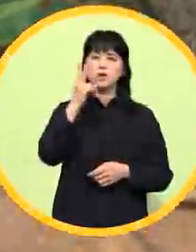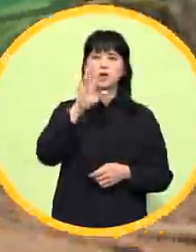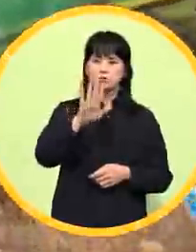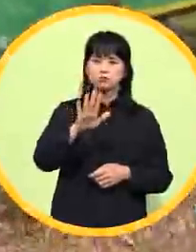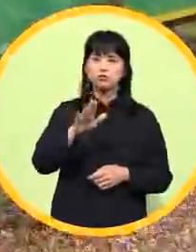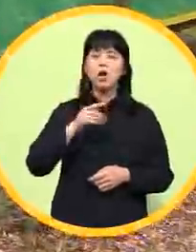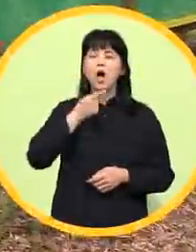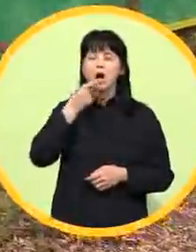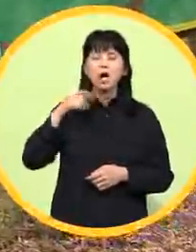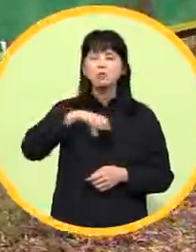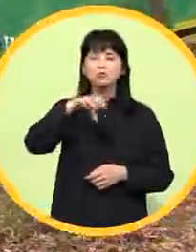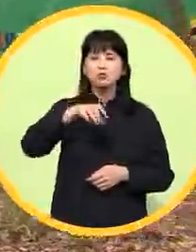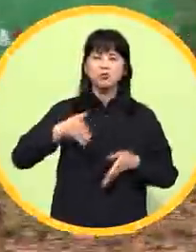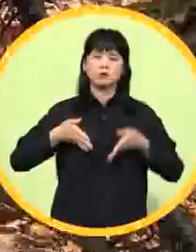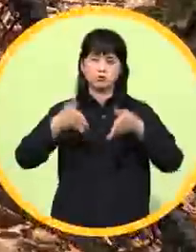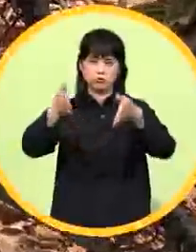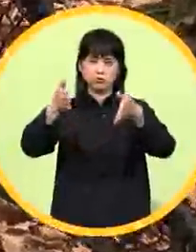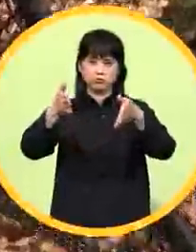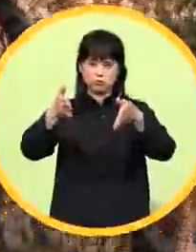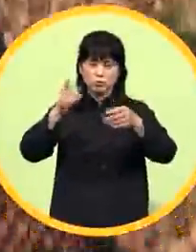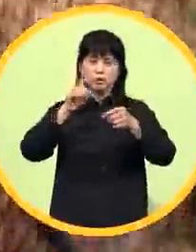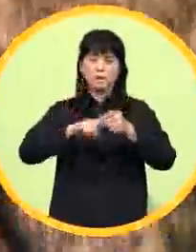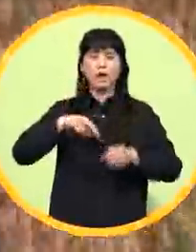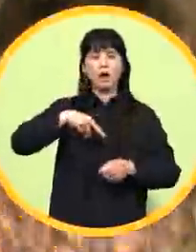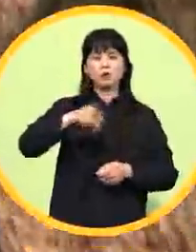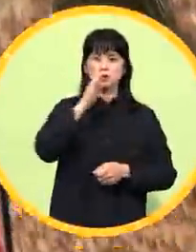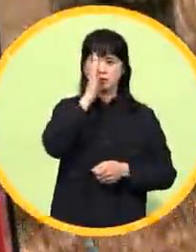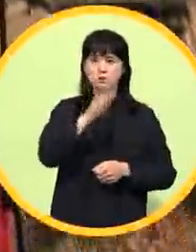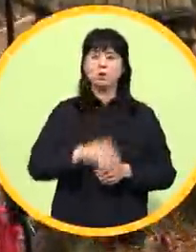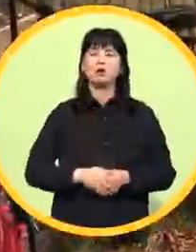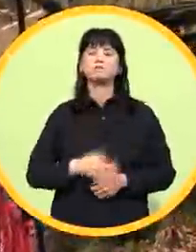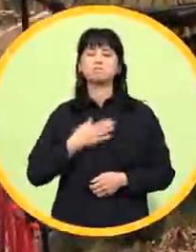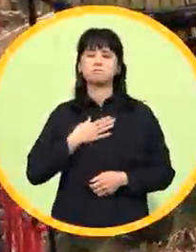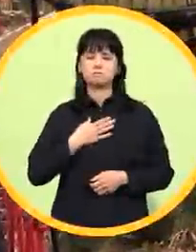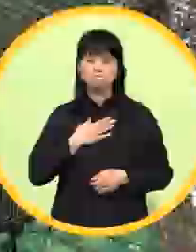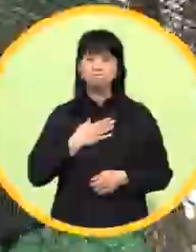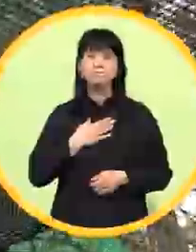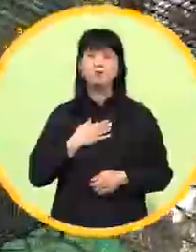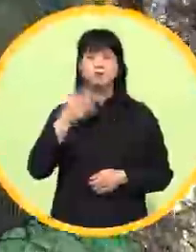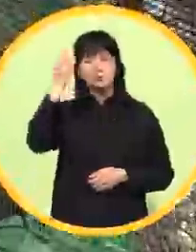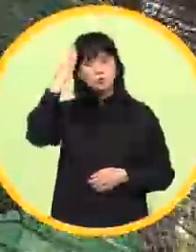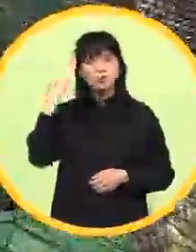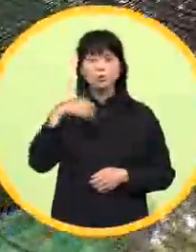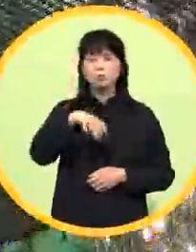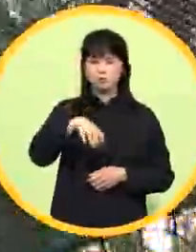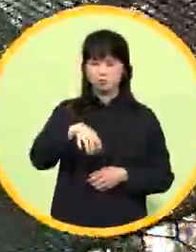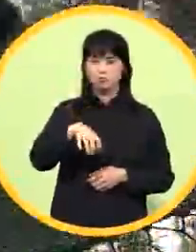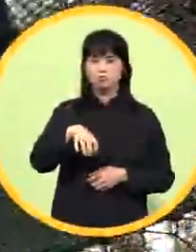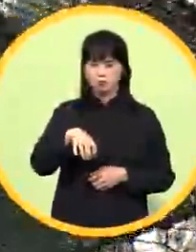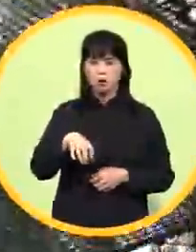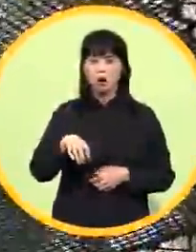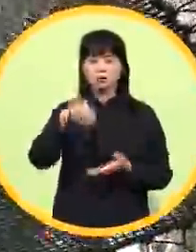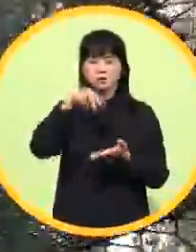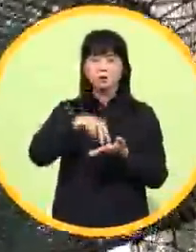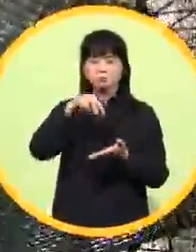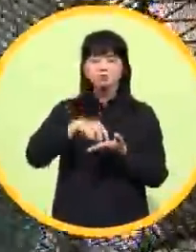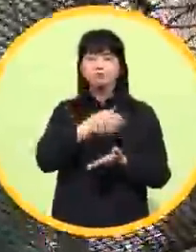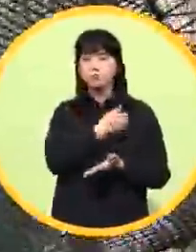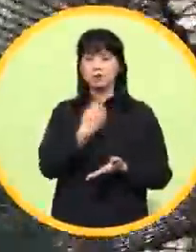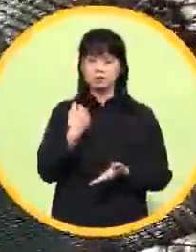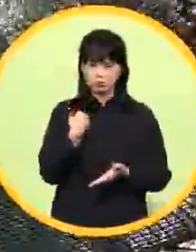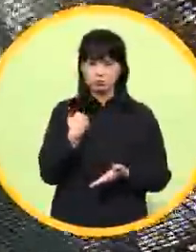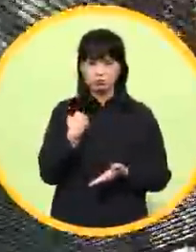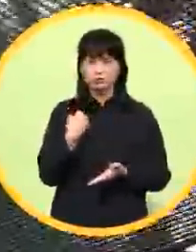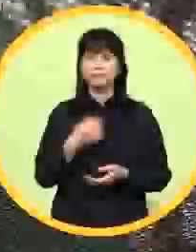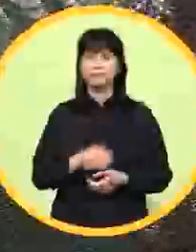ます赤いところでん通路になるのでここで歩くようにしてくださいこう言いました足元は黒いとこですねなると全部ジャンプで気力になりますのでそちら